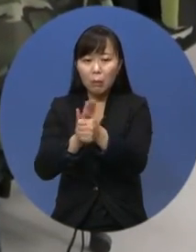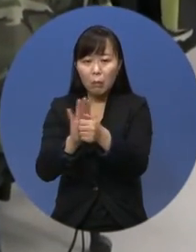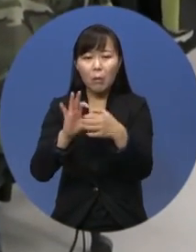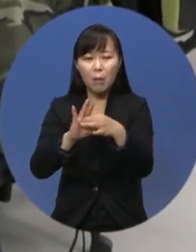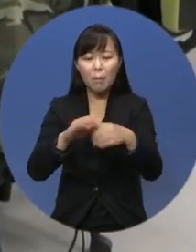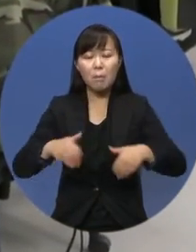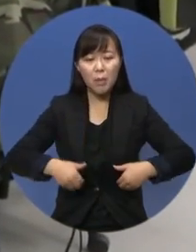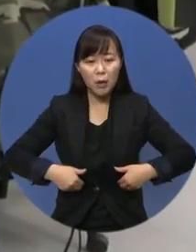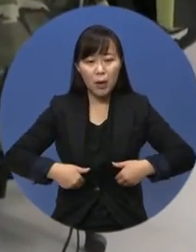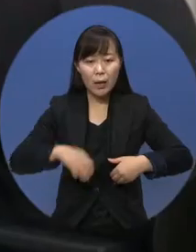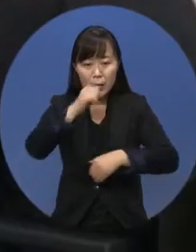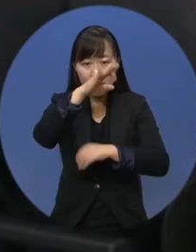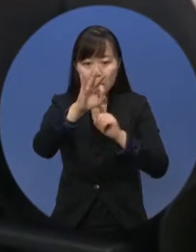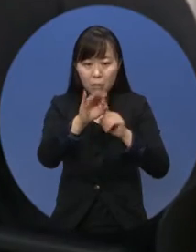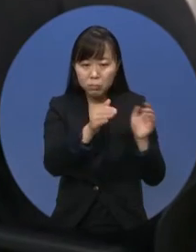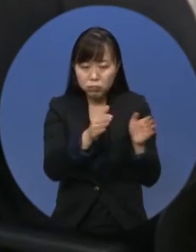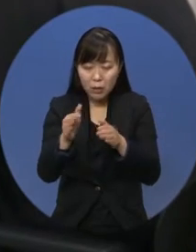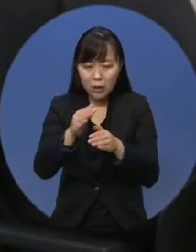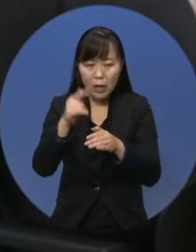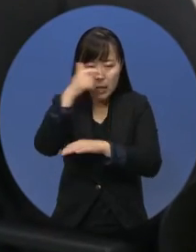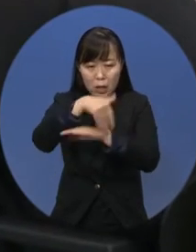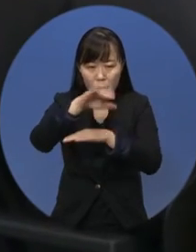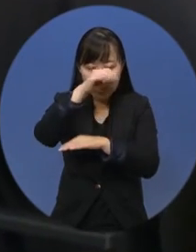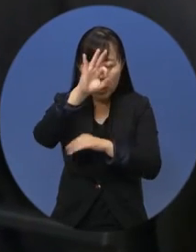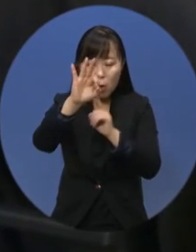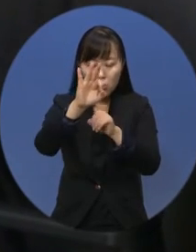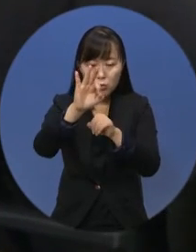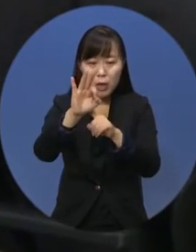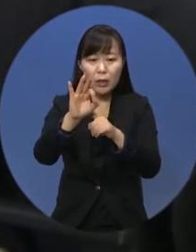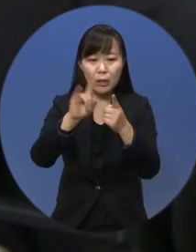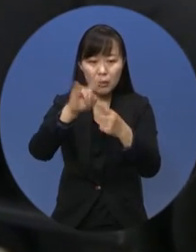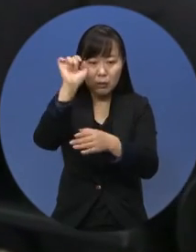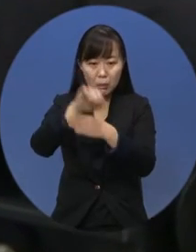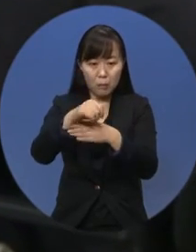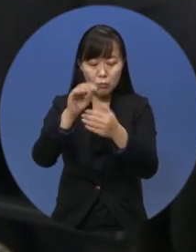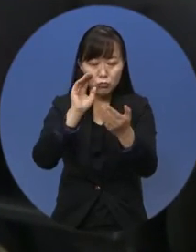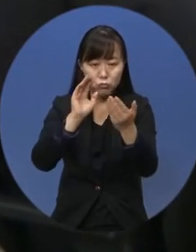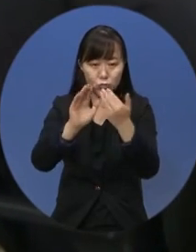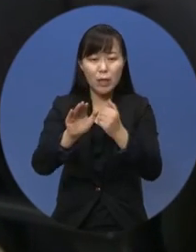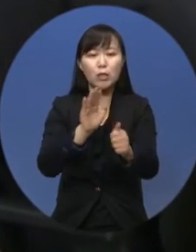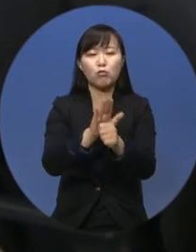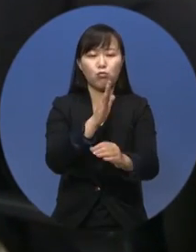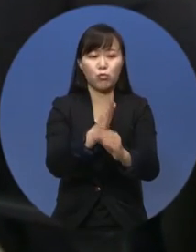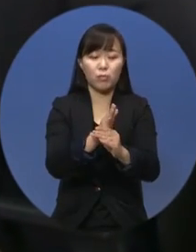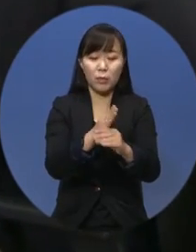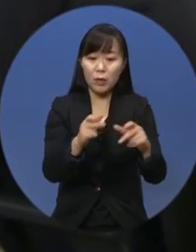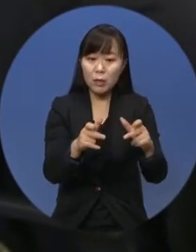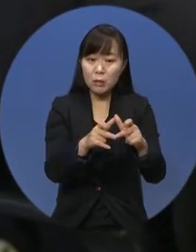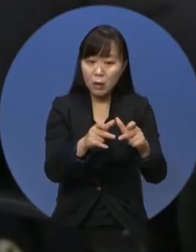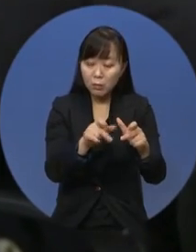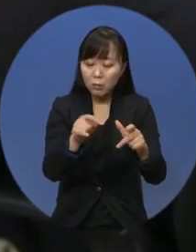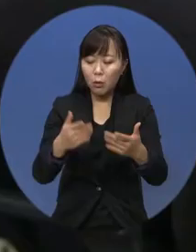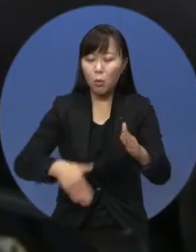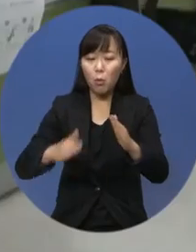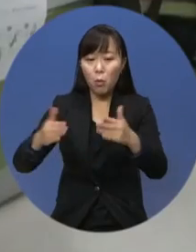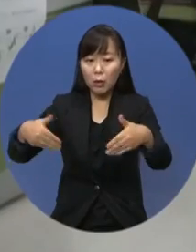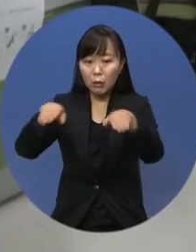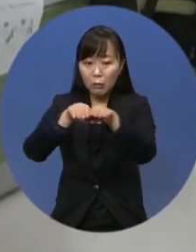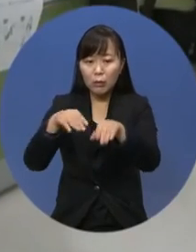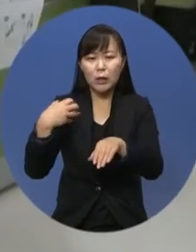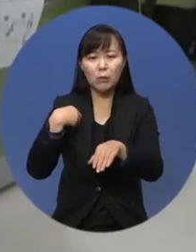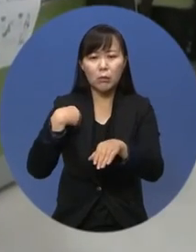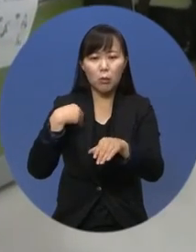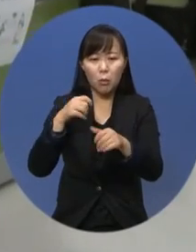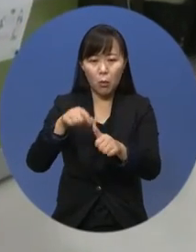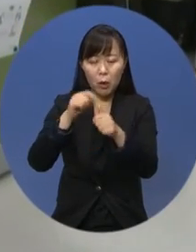편성해 기획재정부 승인을 받고 지원하고 있다고 밝혔습니다. 장애인들은 공공기관이 의무고용을